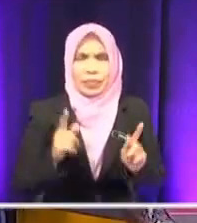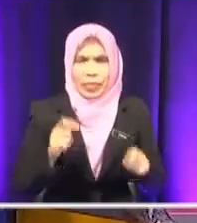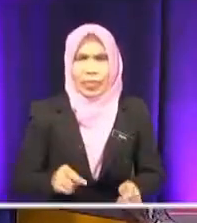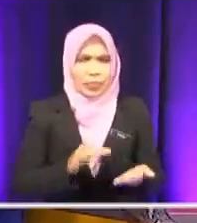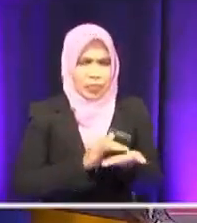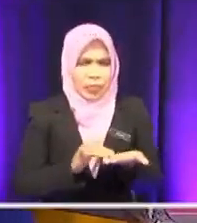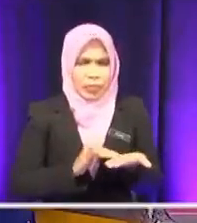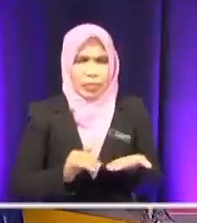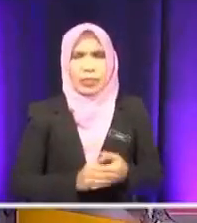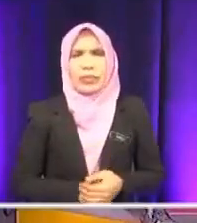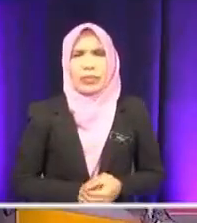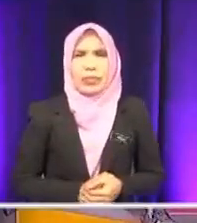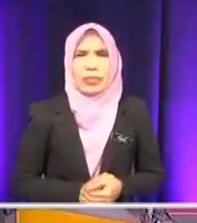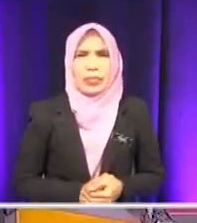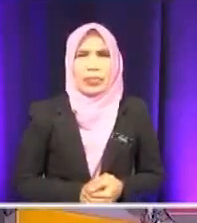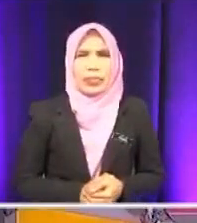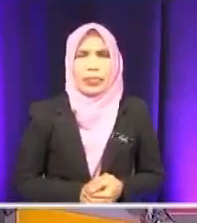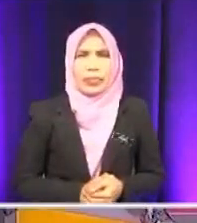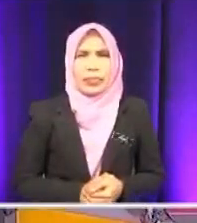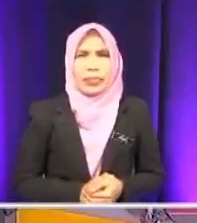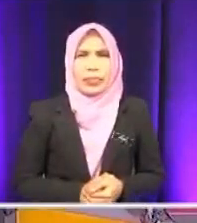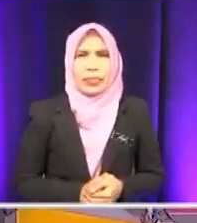soalnya panjang ya soalnya dia akan satu